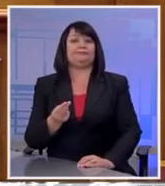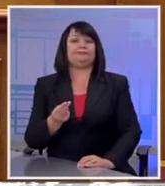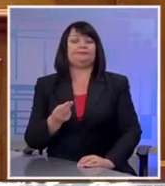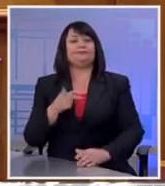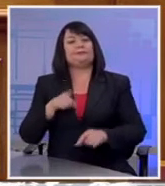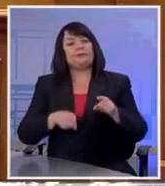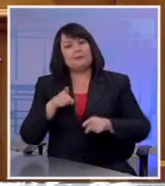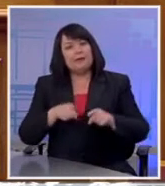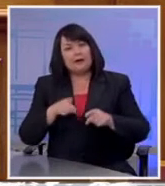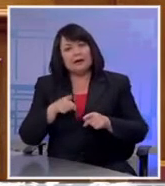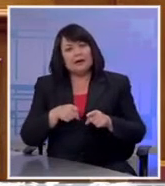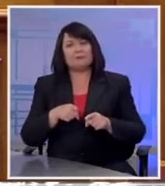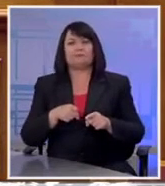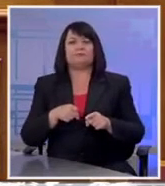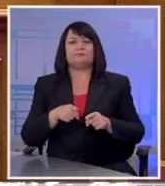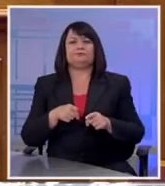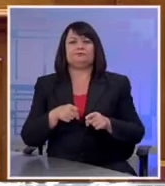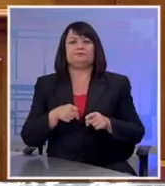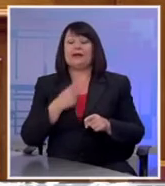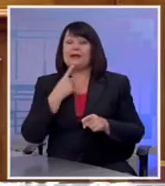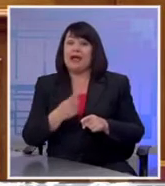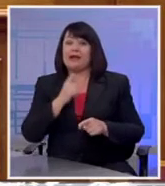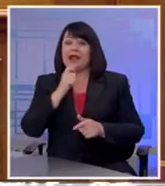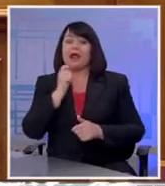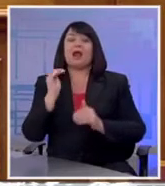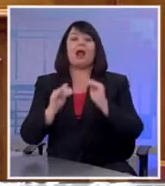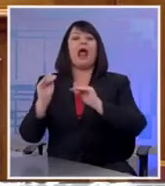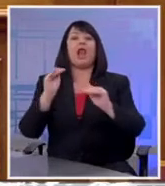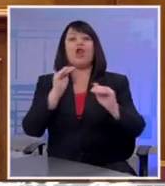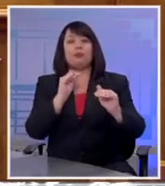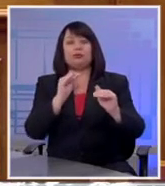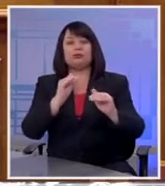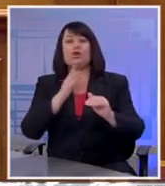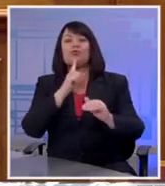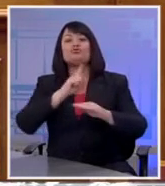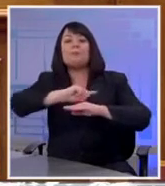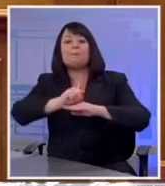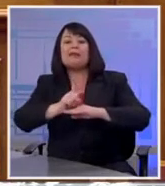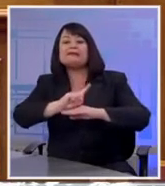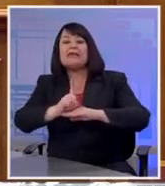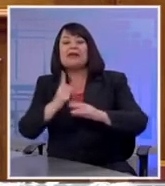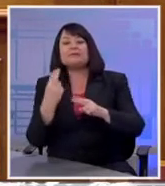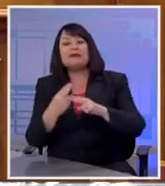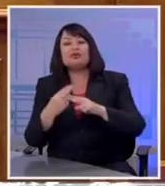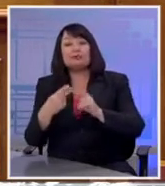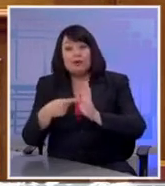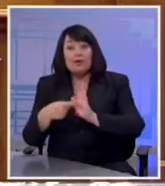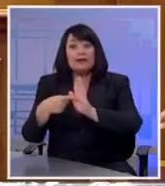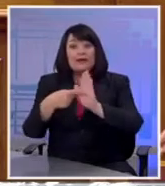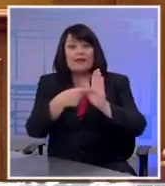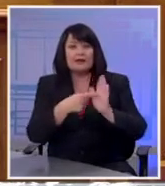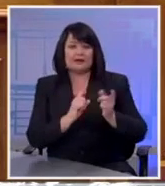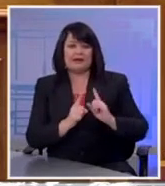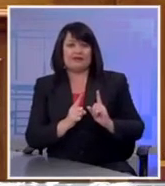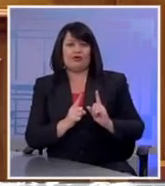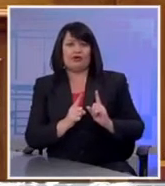κάποιοι έχουν αναγάγει τις δημοσκοπήσεις σε πηξίδα, να συμφωνήσουμε όλοι για να κάνουμε και κάτι